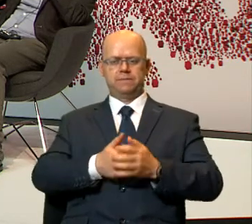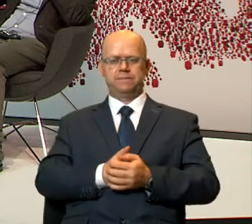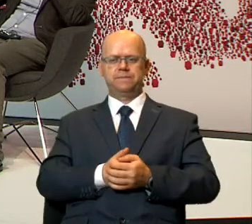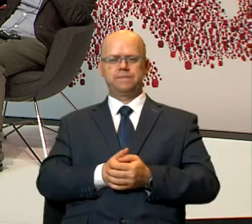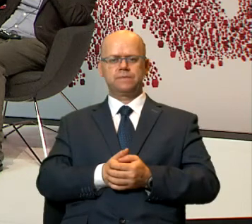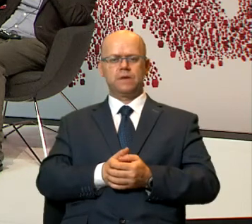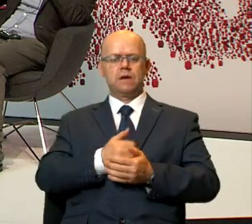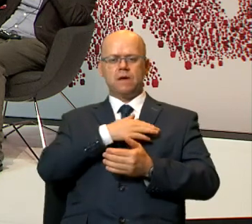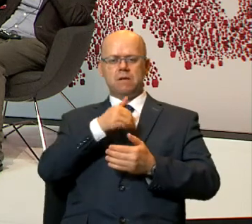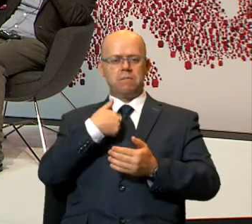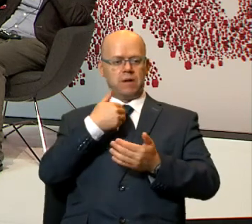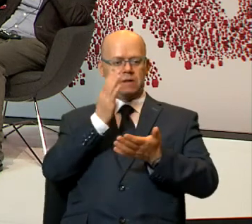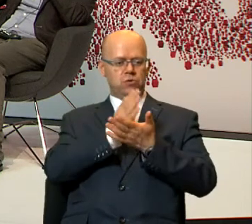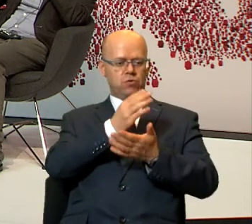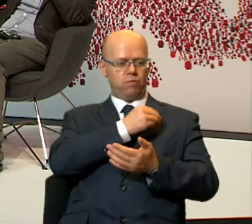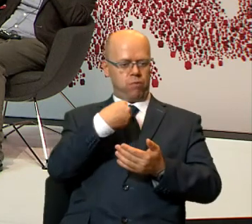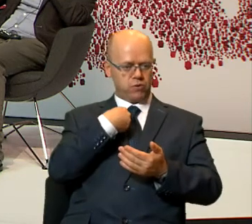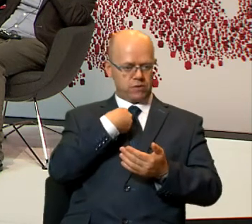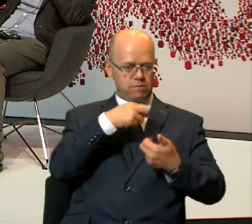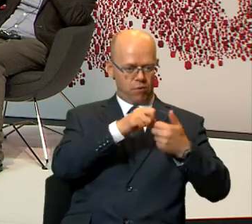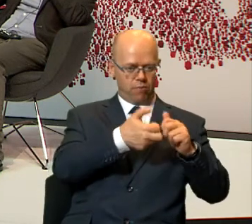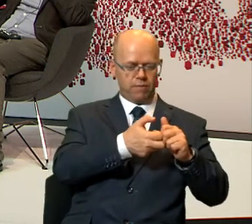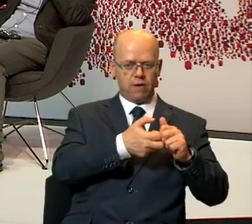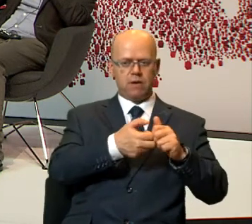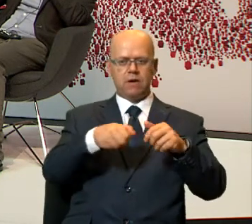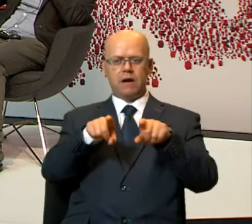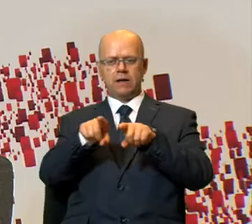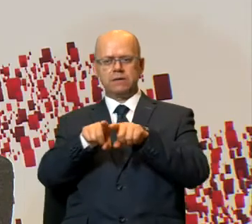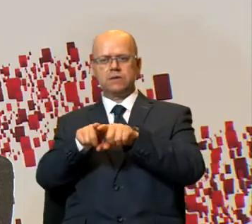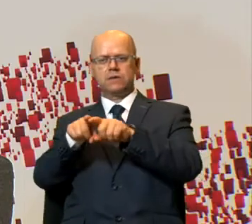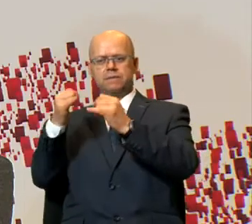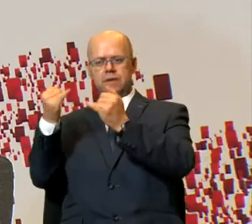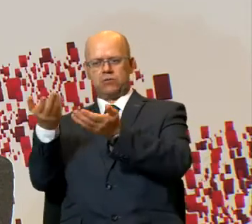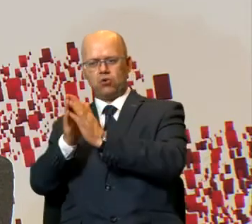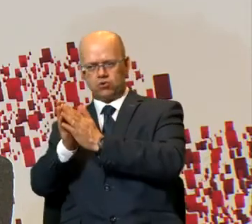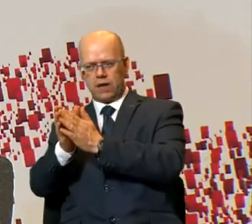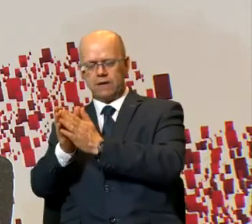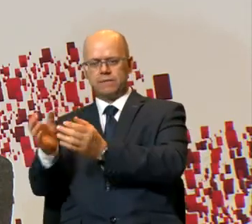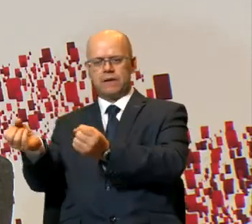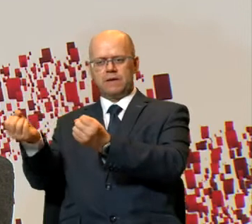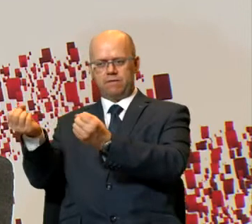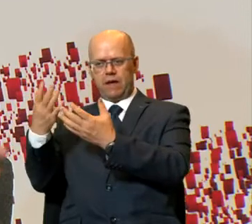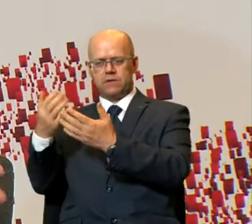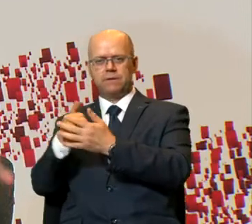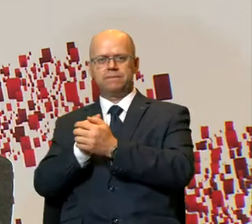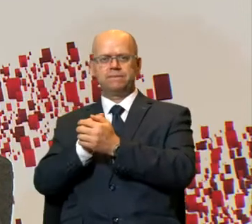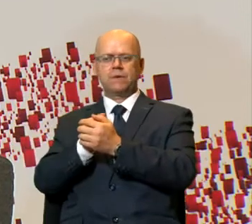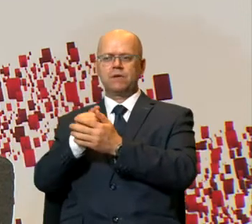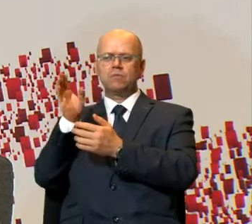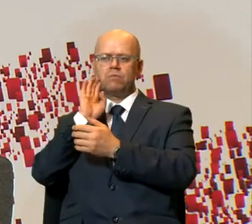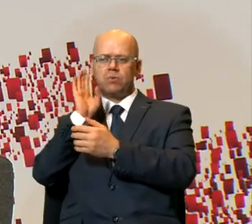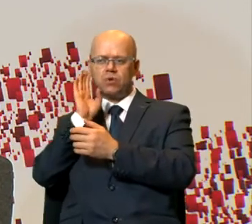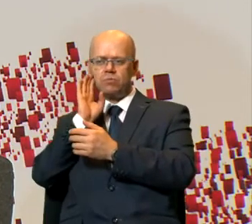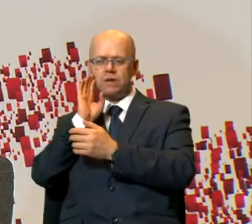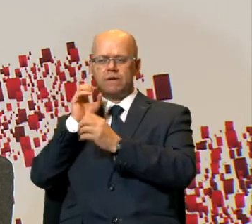jesteśmy wyjątkowi, bo książka Arlie Hochschild, Obcy w swoim kraju, myślę, gdzieś też